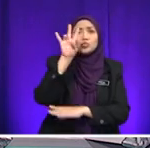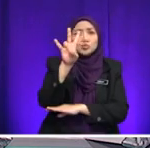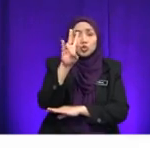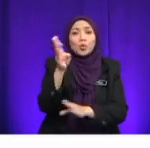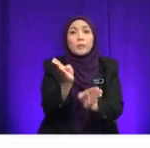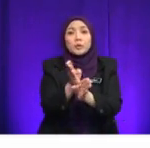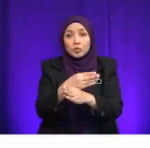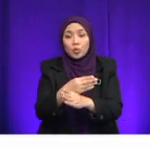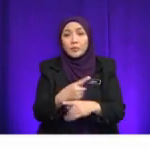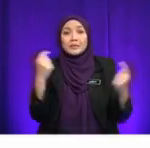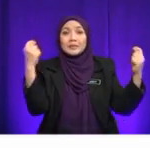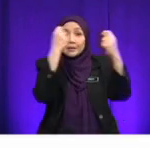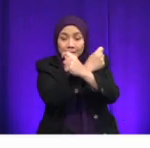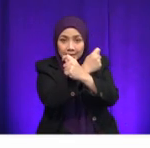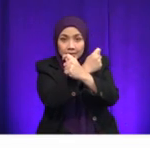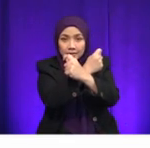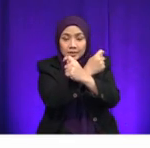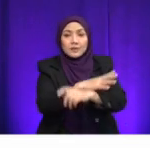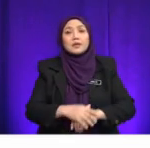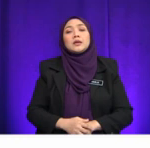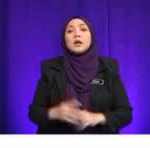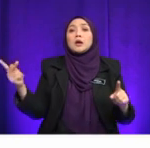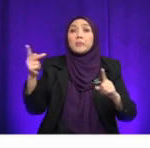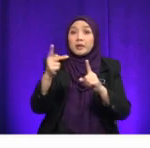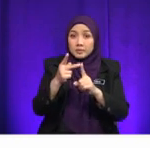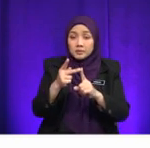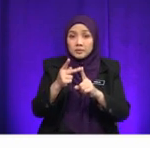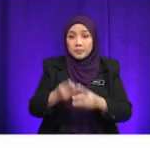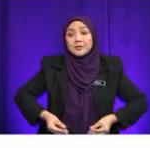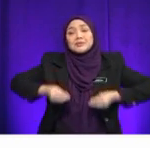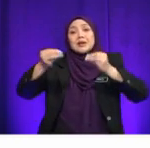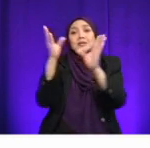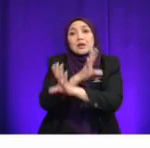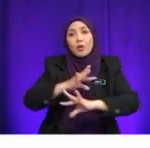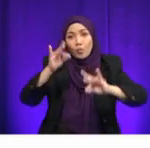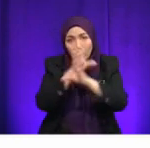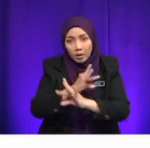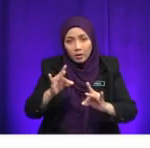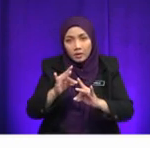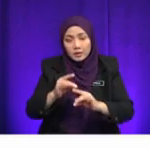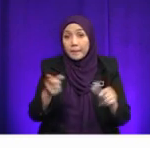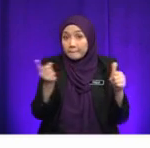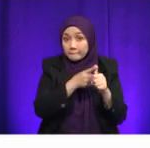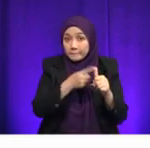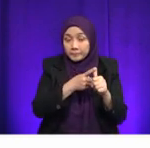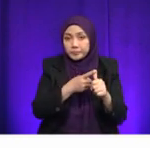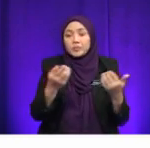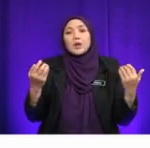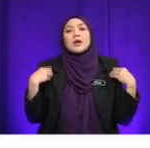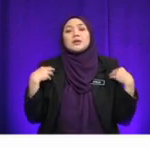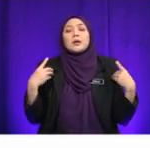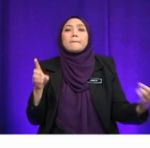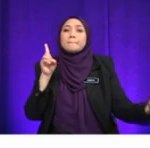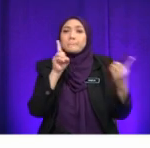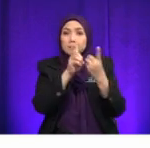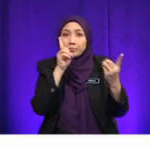dilakukan terhadap penduduk srawa terhadap penyerahan ini yang pertama mereka ini mengadakan persidangan Oke jadi